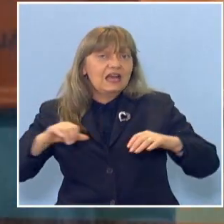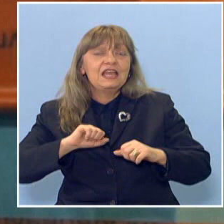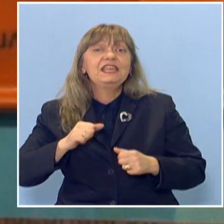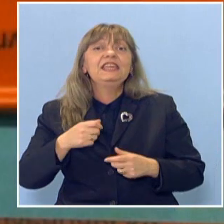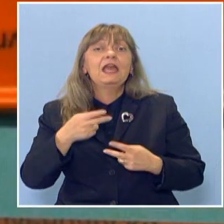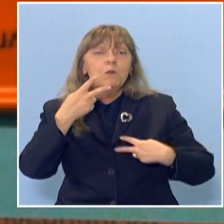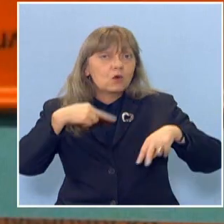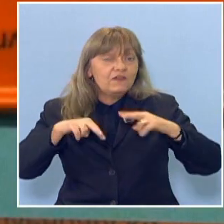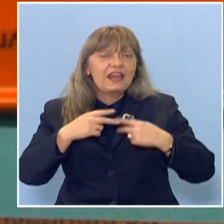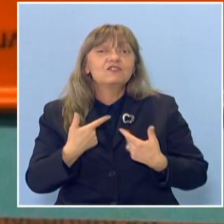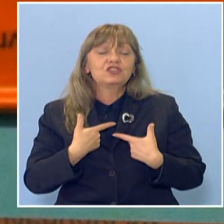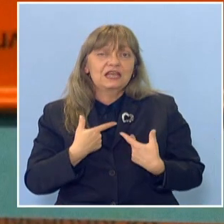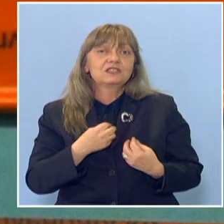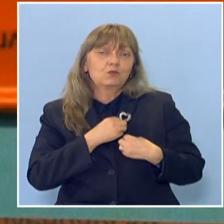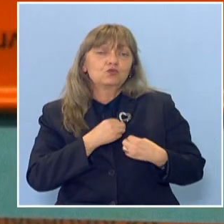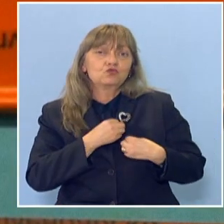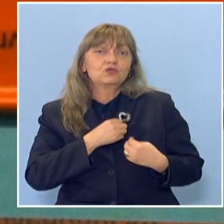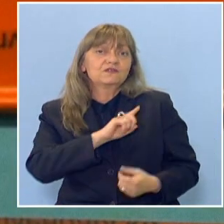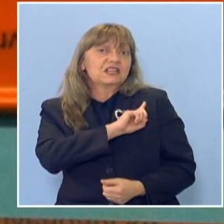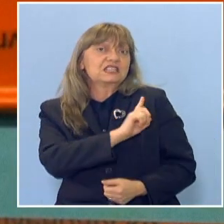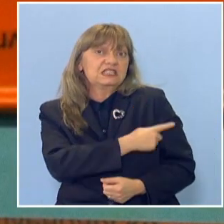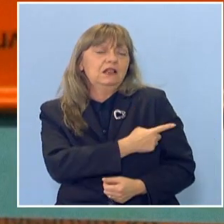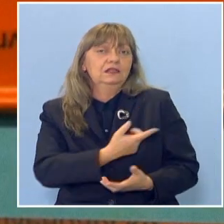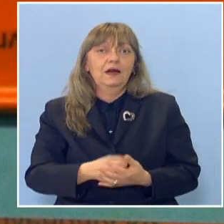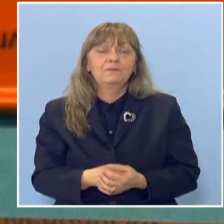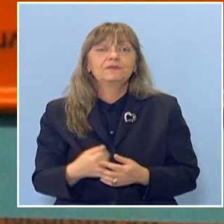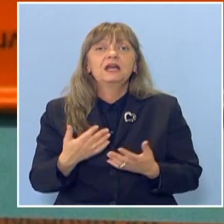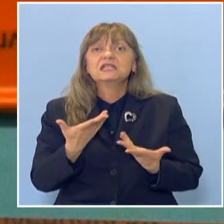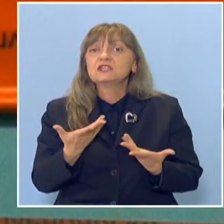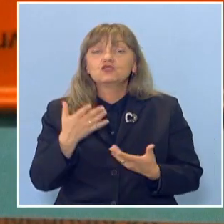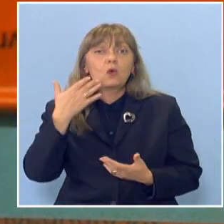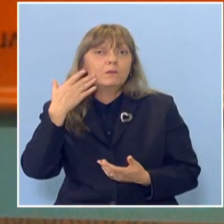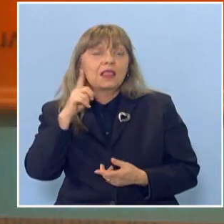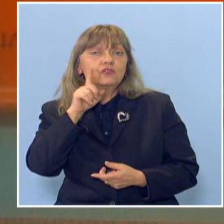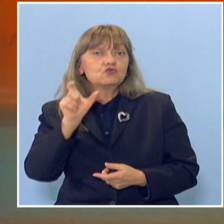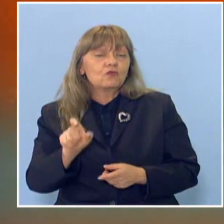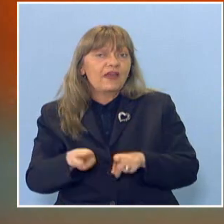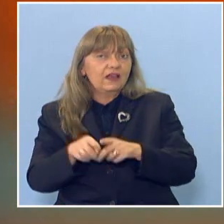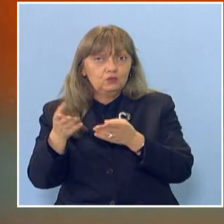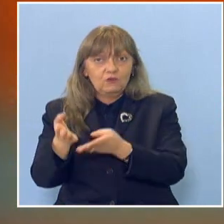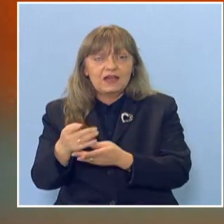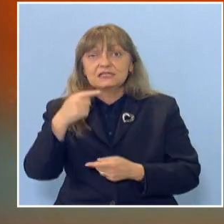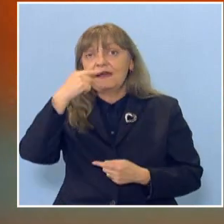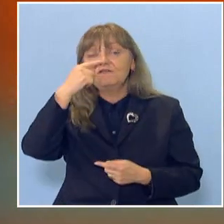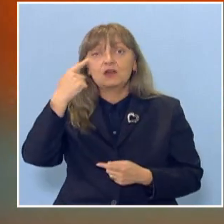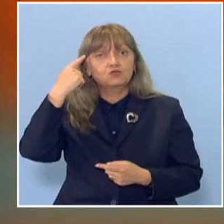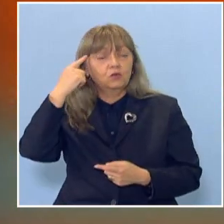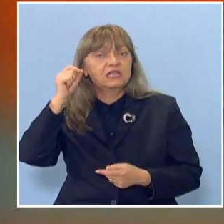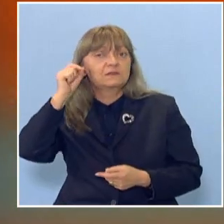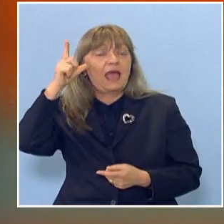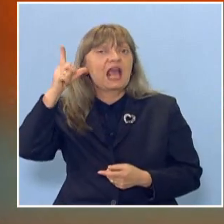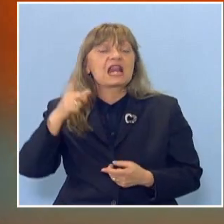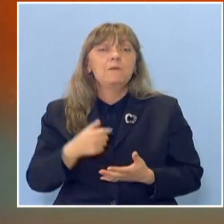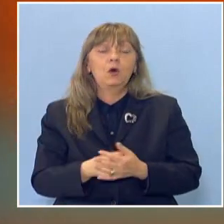по-сигурна. Защо според вас, като един млад човек, е важно да сме грамотни? За да